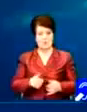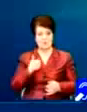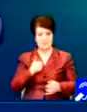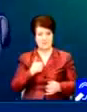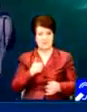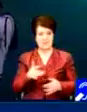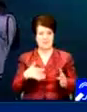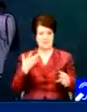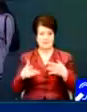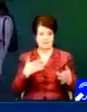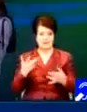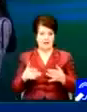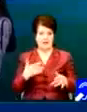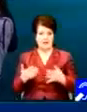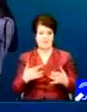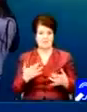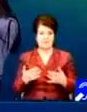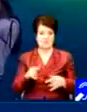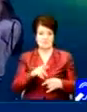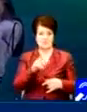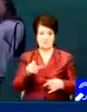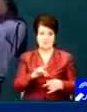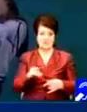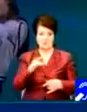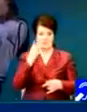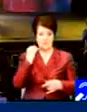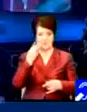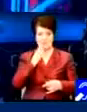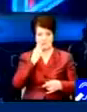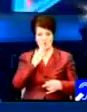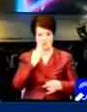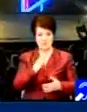spectacol nu puteau lipsi artiștii în vogă din Republica Moldova și România.